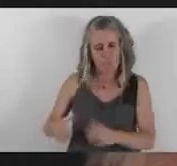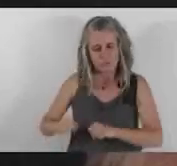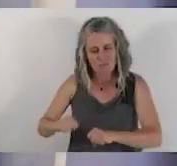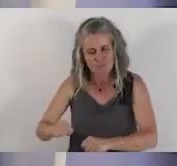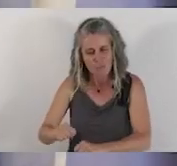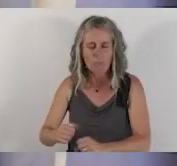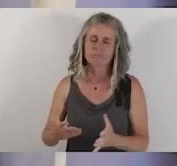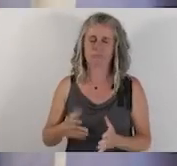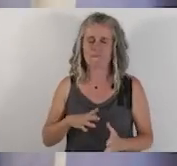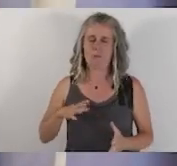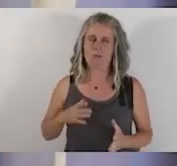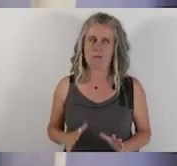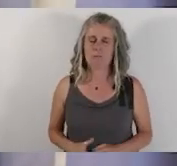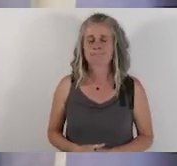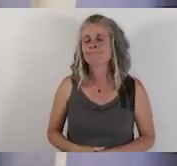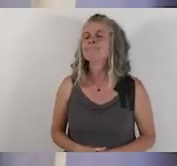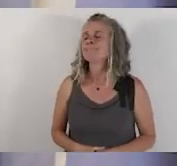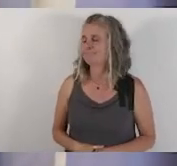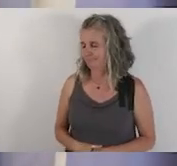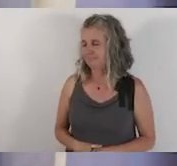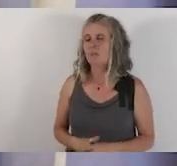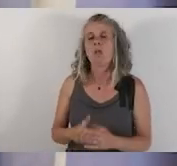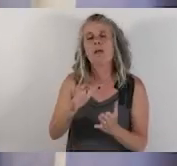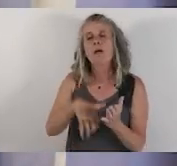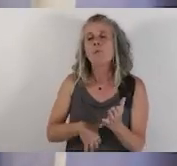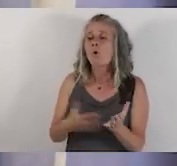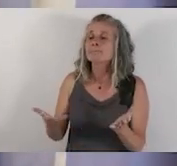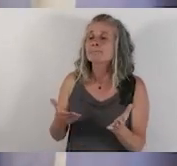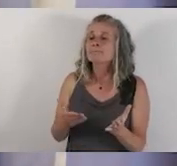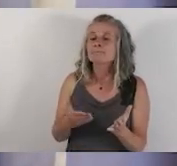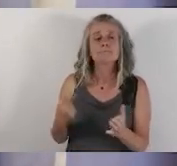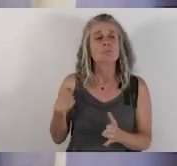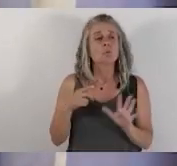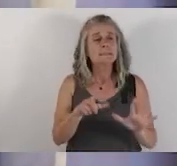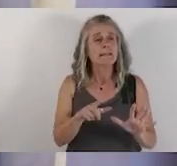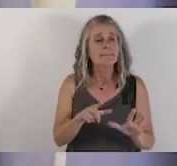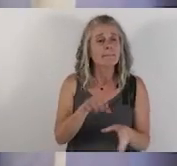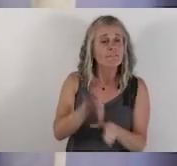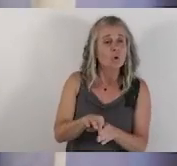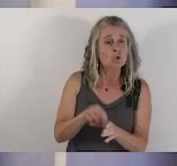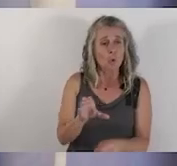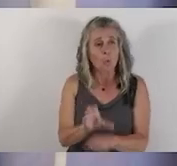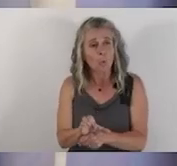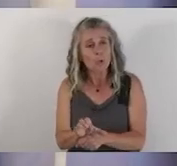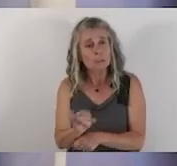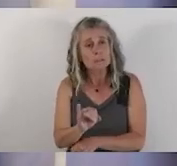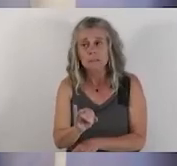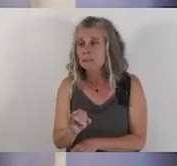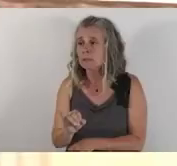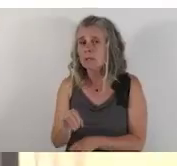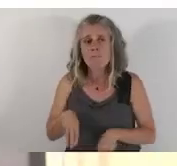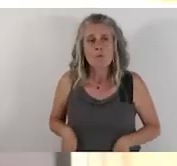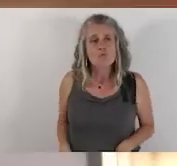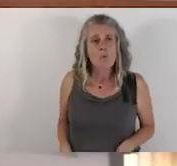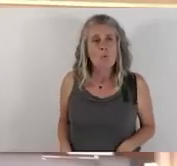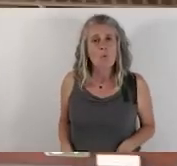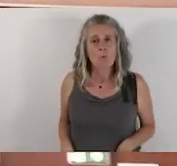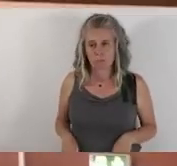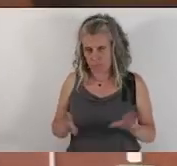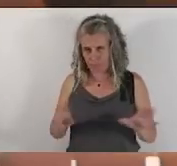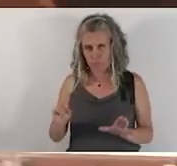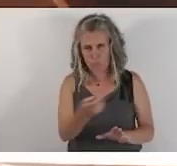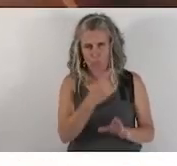Je passe au vote. Sur le rapport numéro 7, y a-t-il des contre ? Des abstentions ? Avis favorable